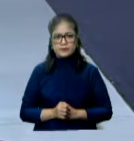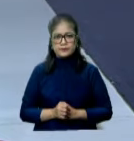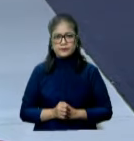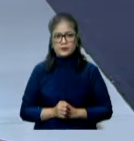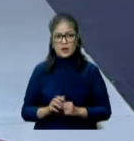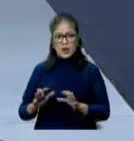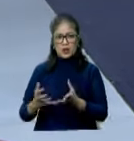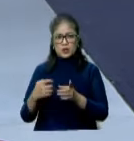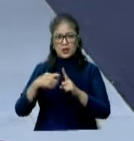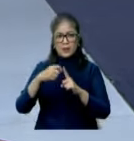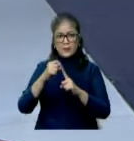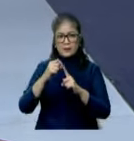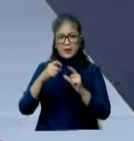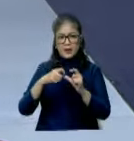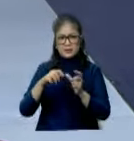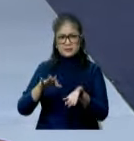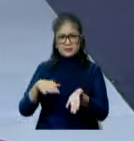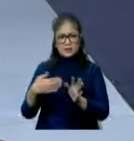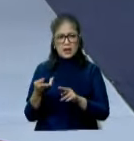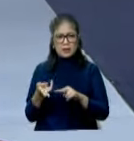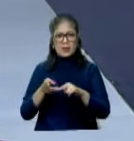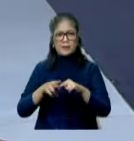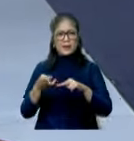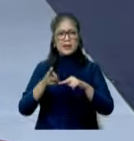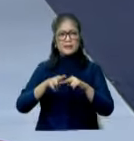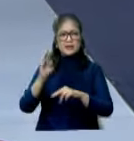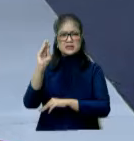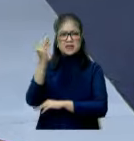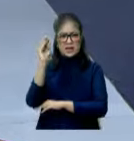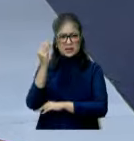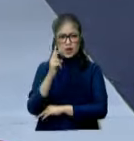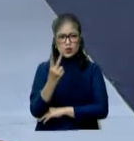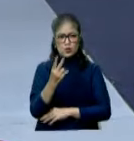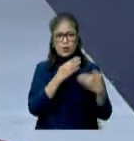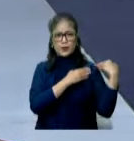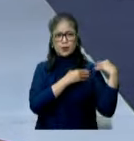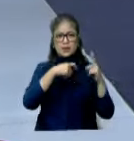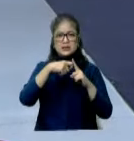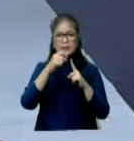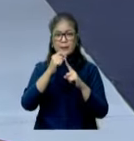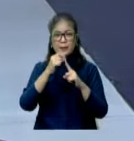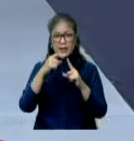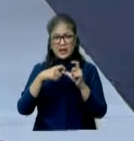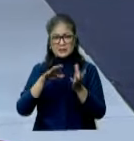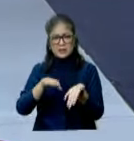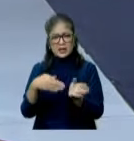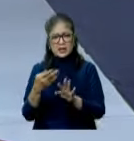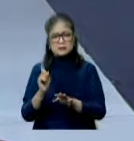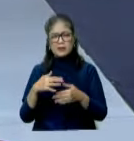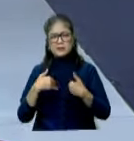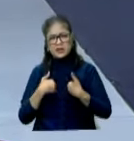Pemirsa, kematian anggota KPPS kembali bertambah. Di Jakarta, dua petugas KPPS meninggal dunia diduga akibat